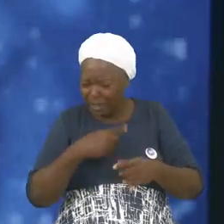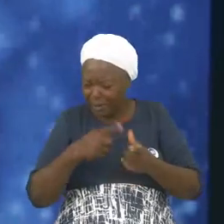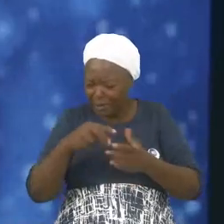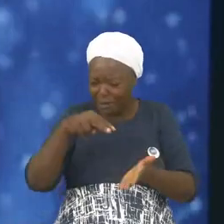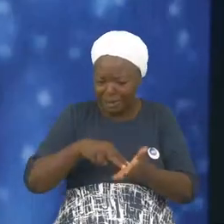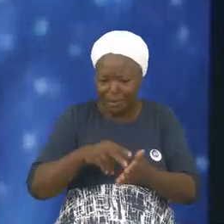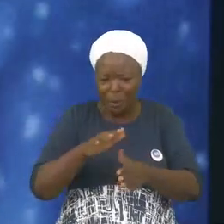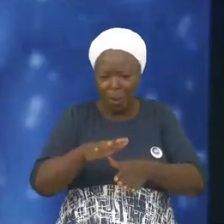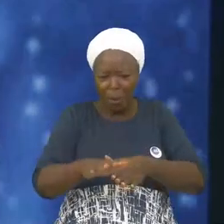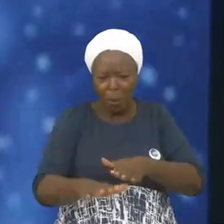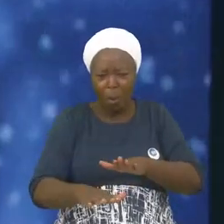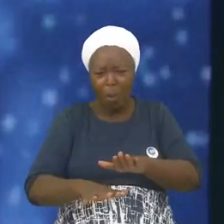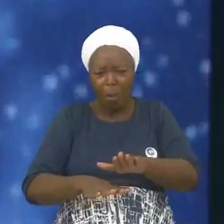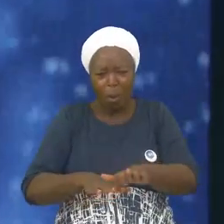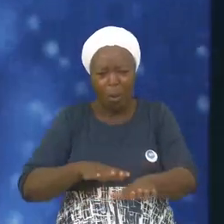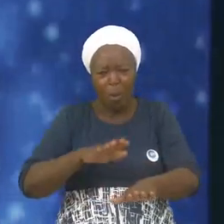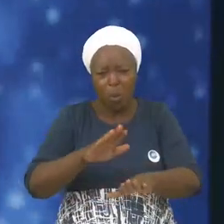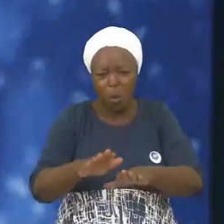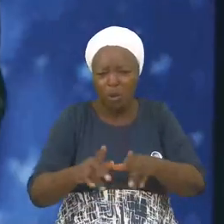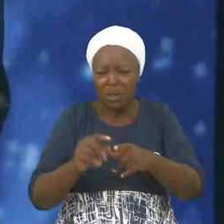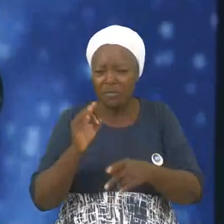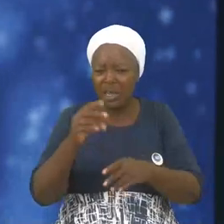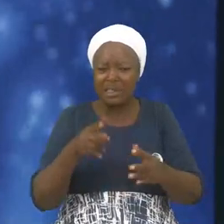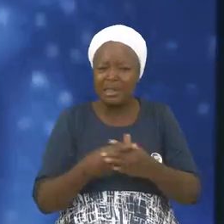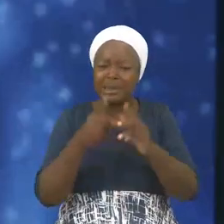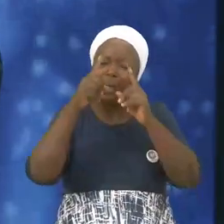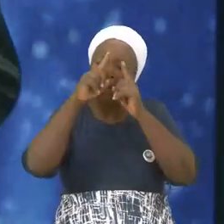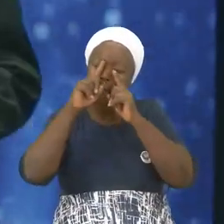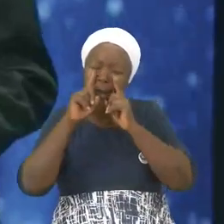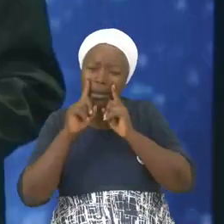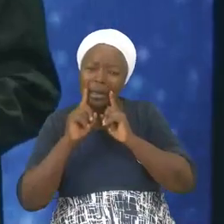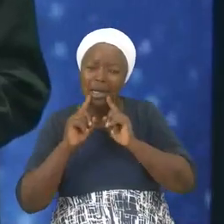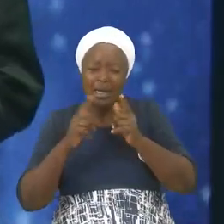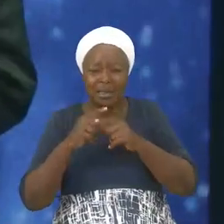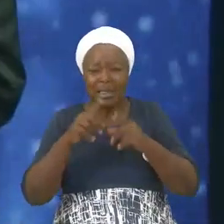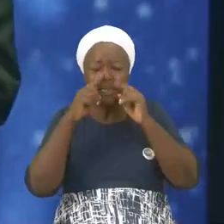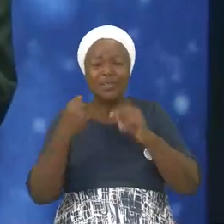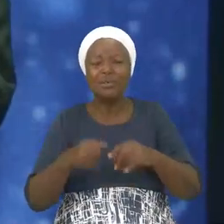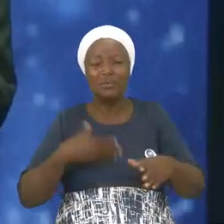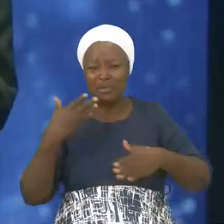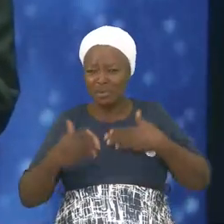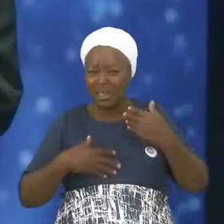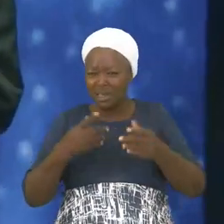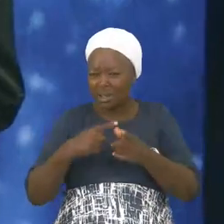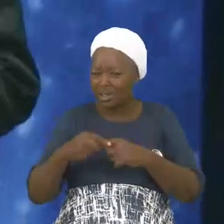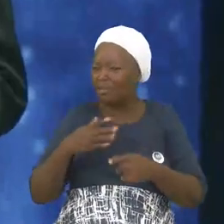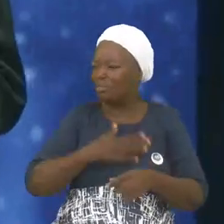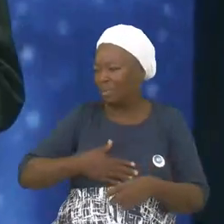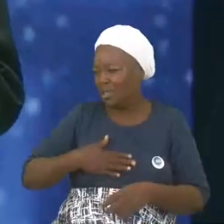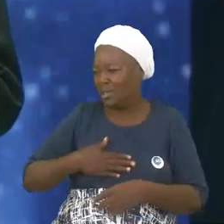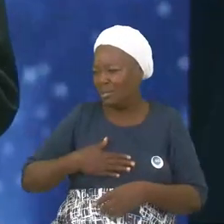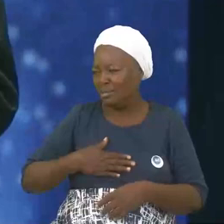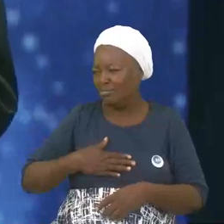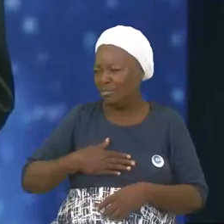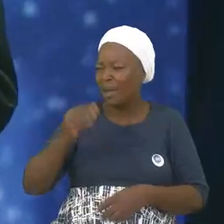marchait, elle venait devant, elle pleurait, les larmes de joie. Alors, elle a